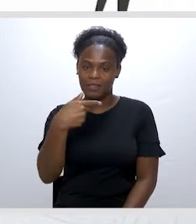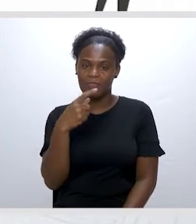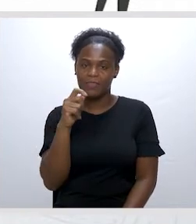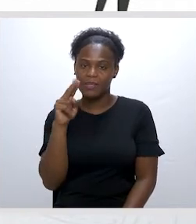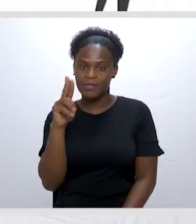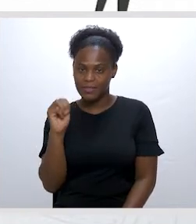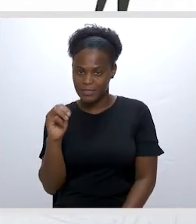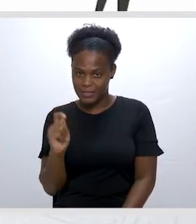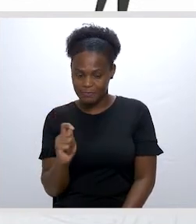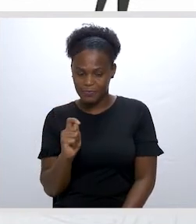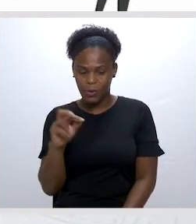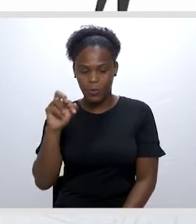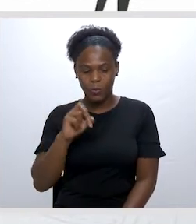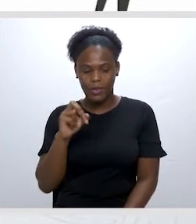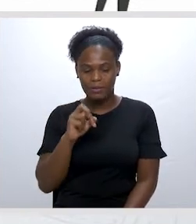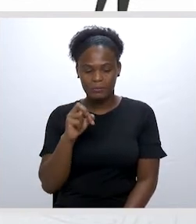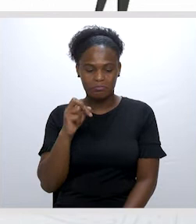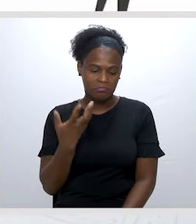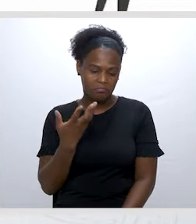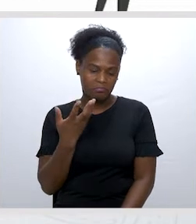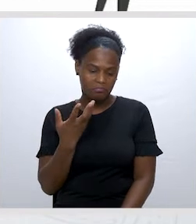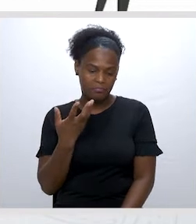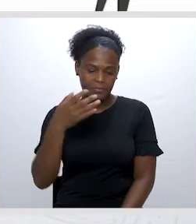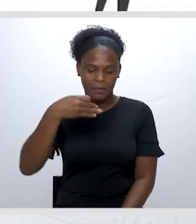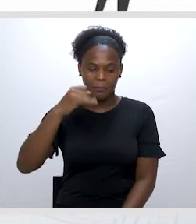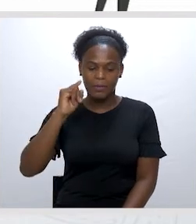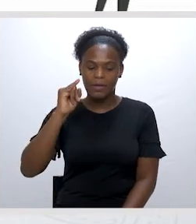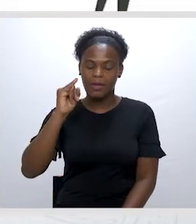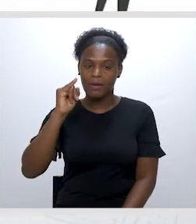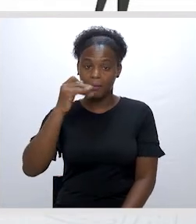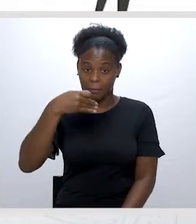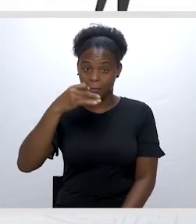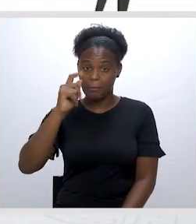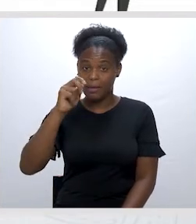8. Un peintre. 9.